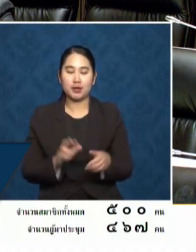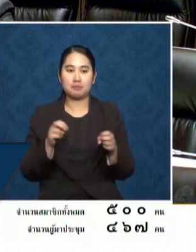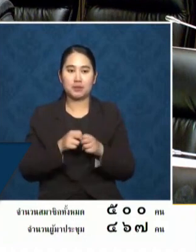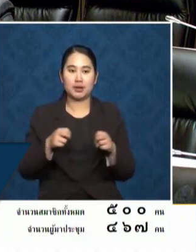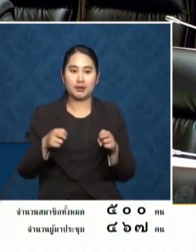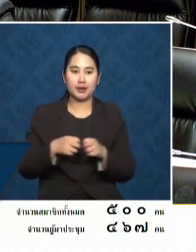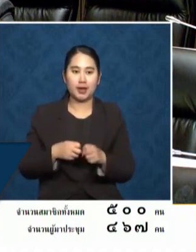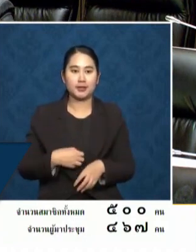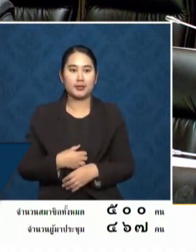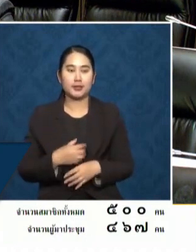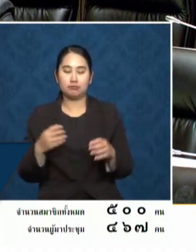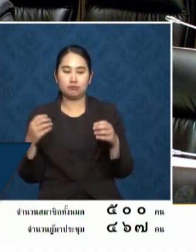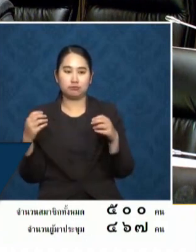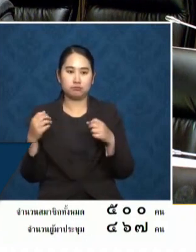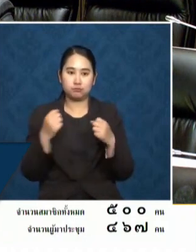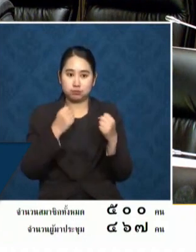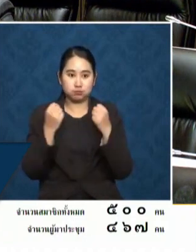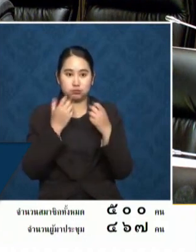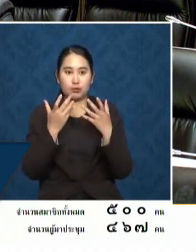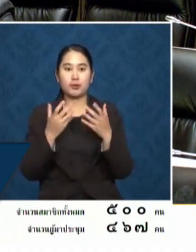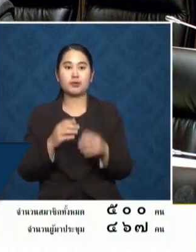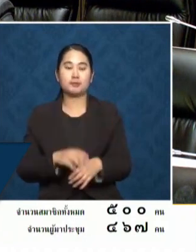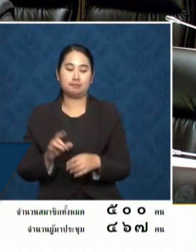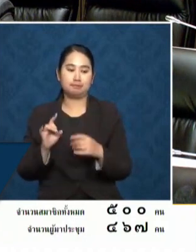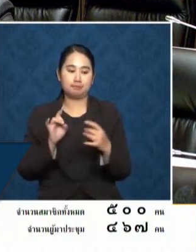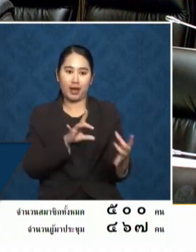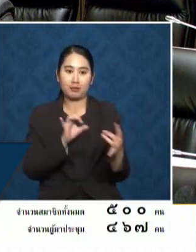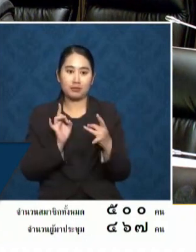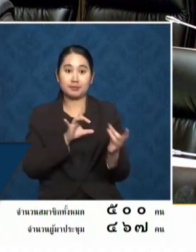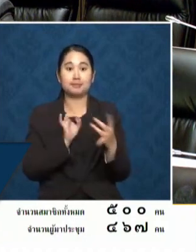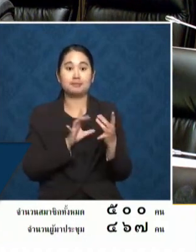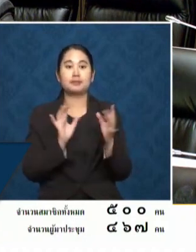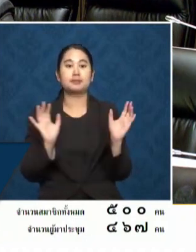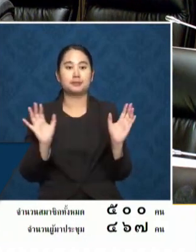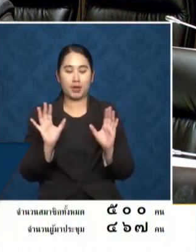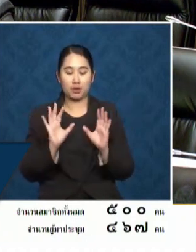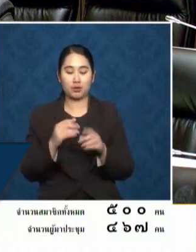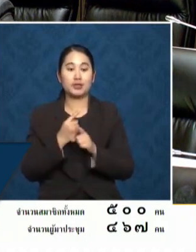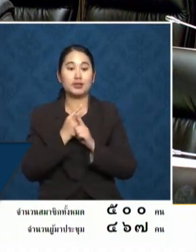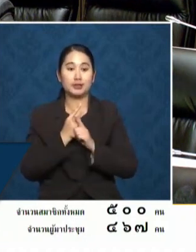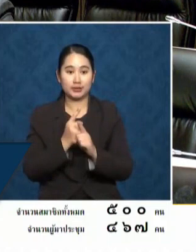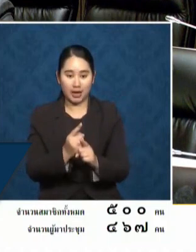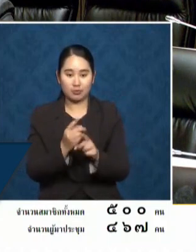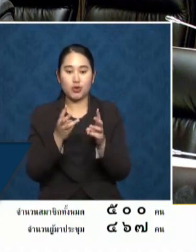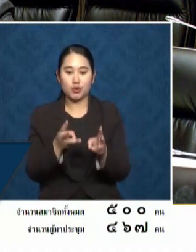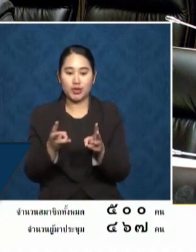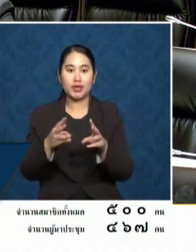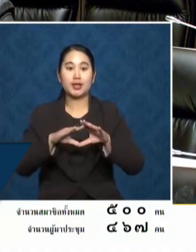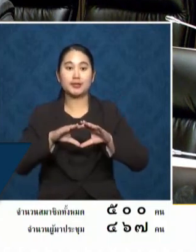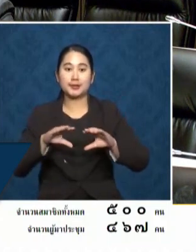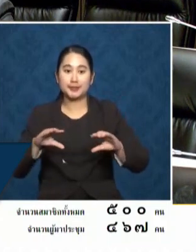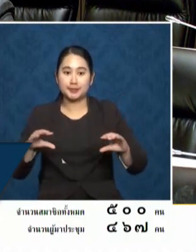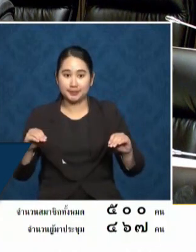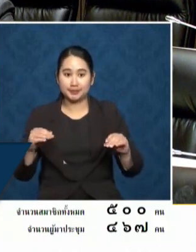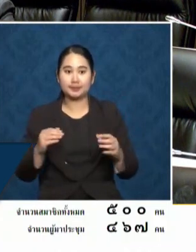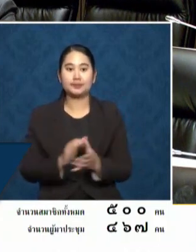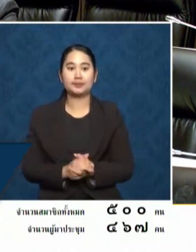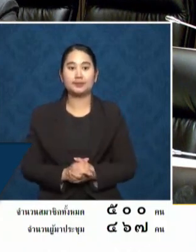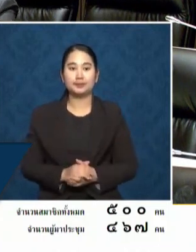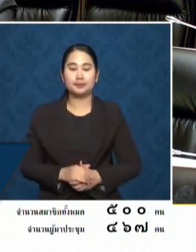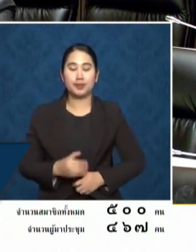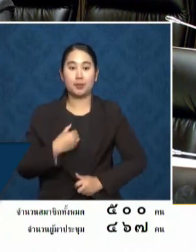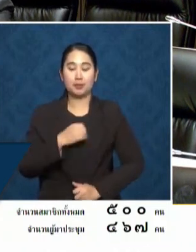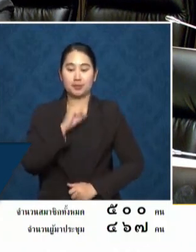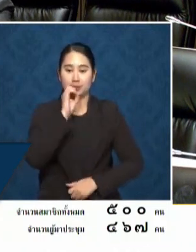รุนแรงแต่ต้องหันหน้าเข้าหากันอย่างสันติวิถีภายใต้หลักนิติรัฐนิติธรรมและหากผมจะขอ